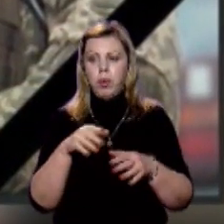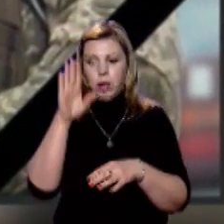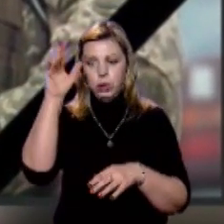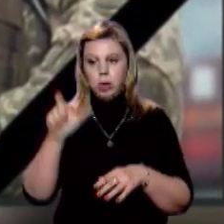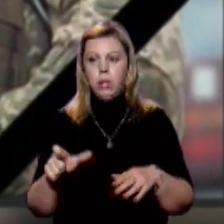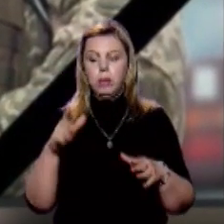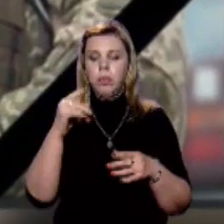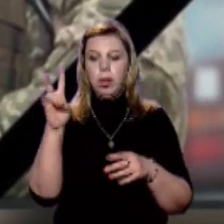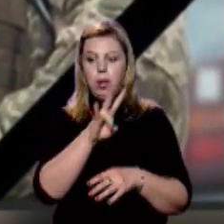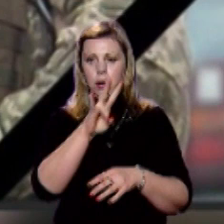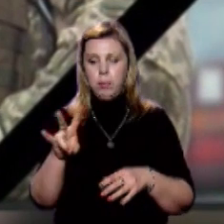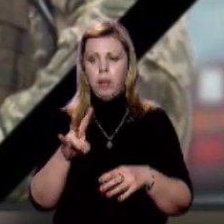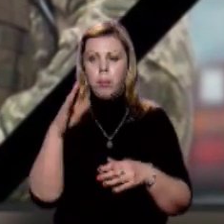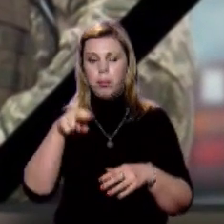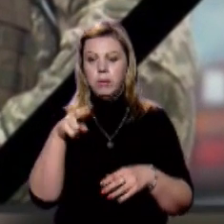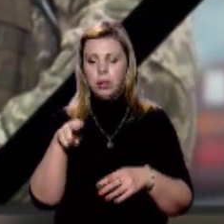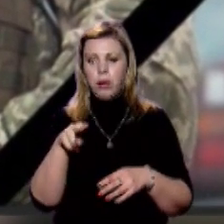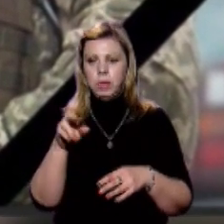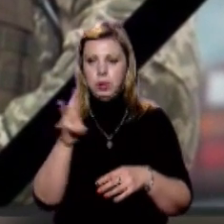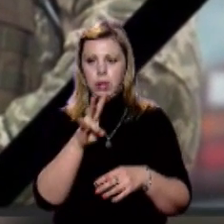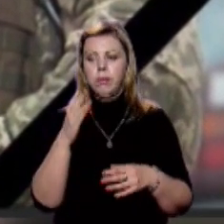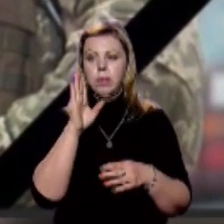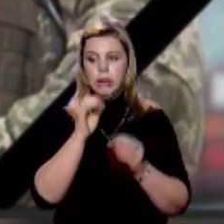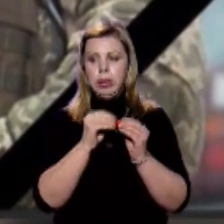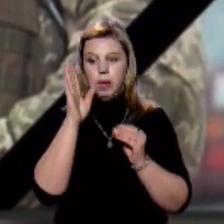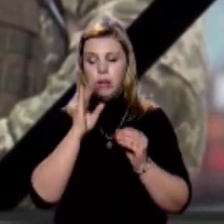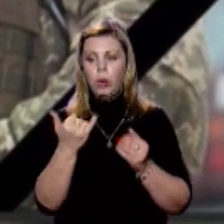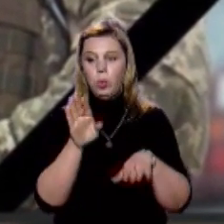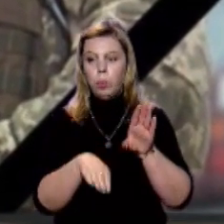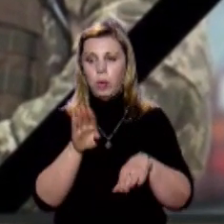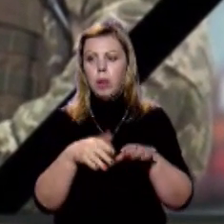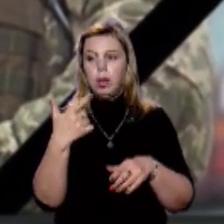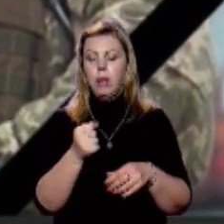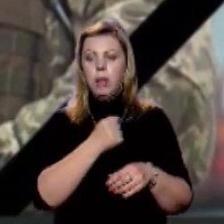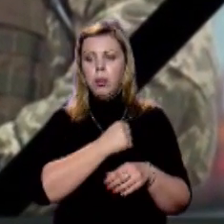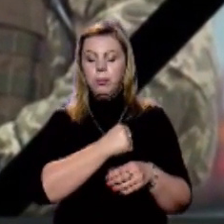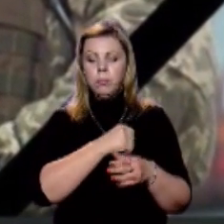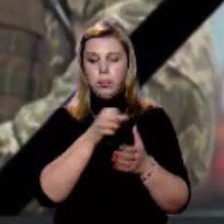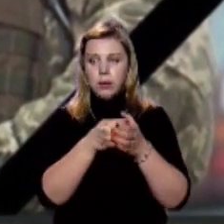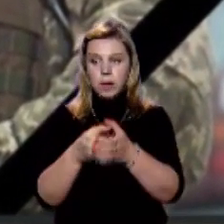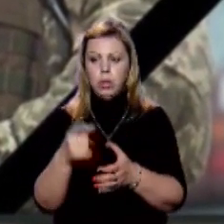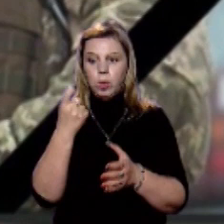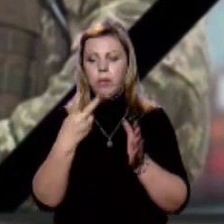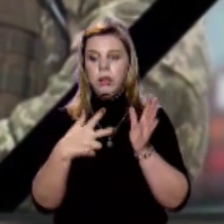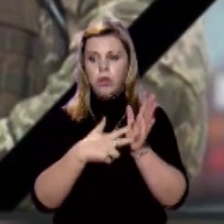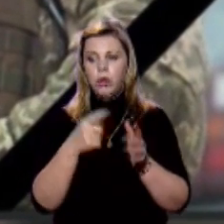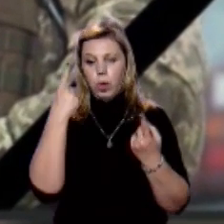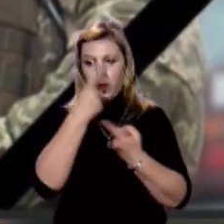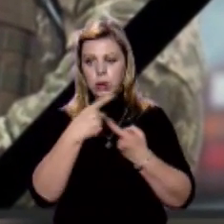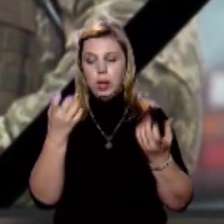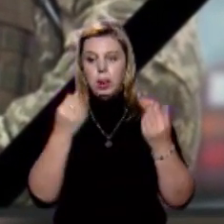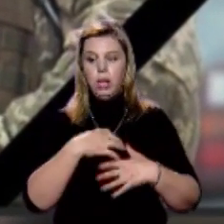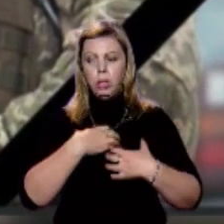у Свято-Воскресенському храмі Православної церкви о 10-й ранку. Сьогодні у Мукачеві, де дислокується 128-ма бригада, оголосили